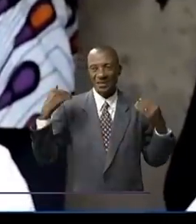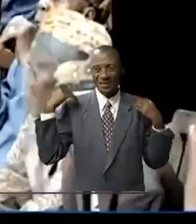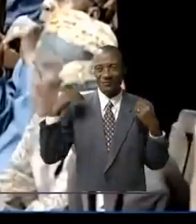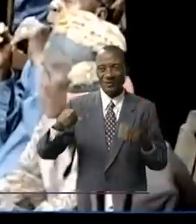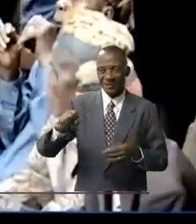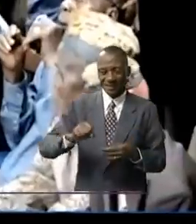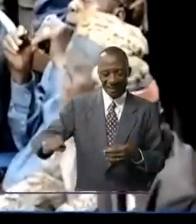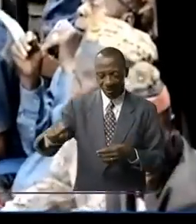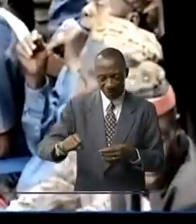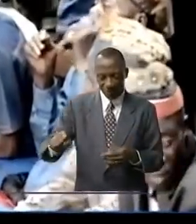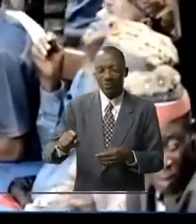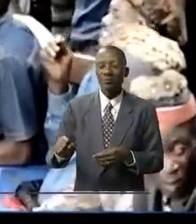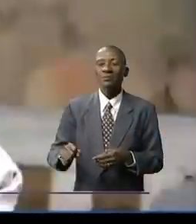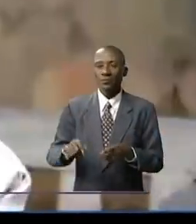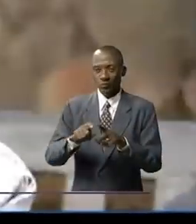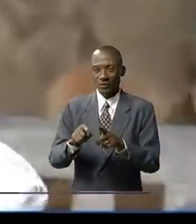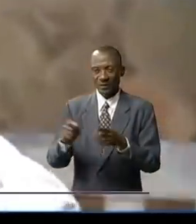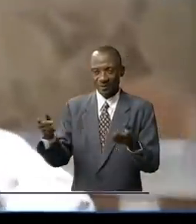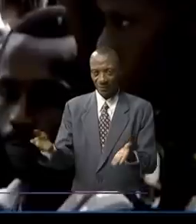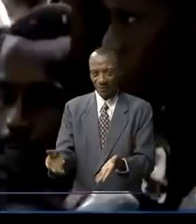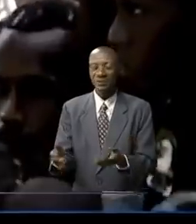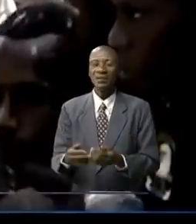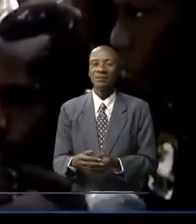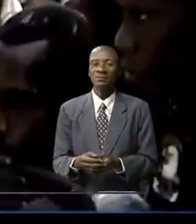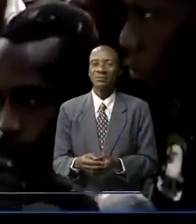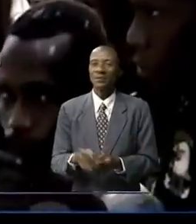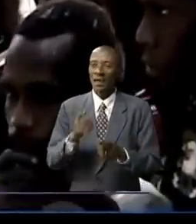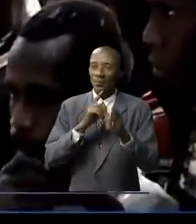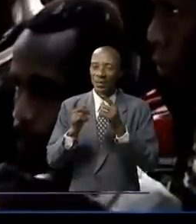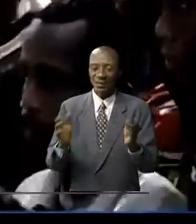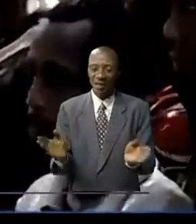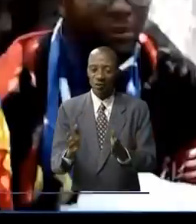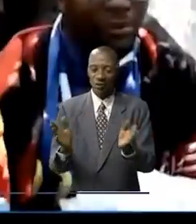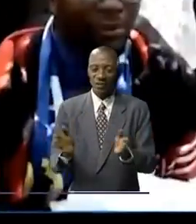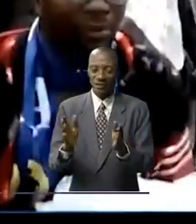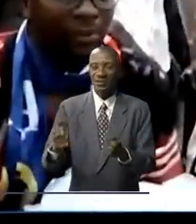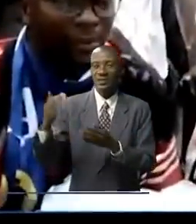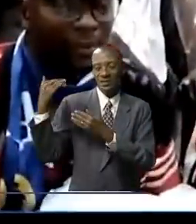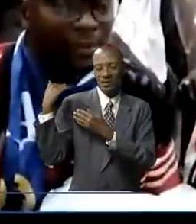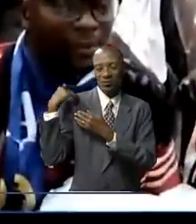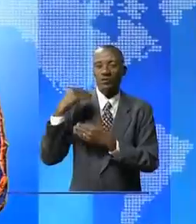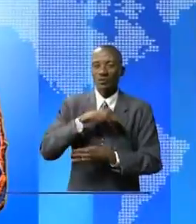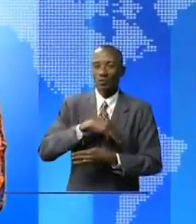gestes, n'ont eu qu'un seul mot à l'endroit de l'autorité morale du Puna. Merci.